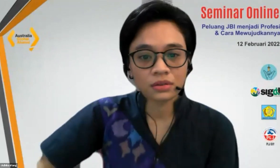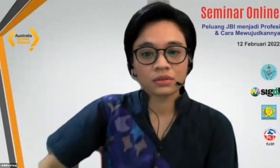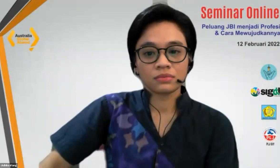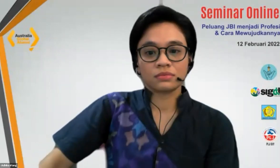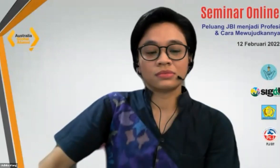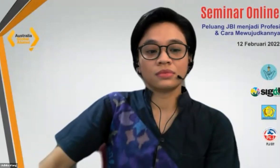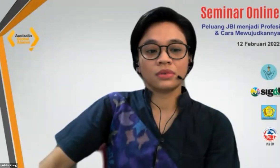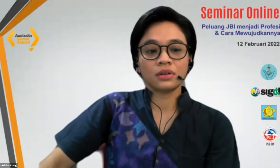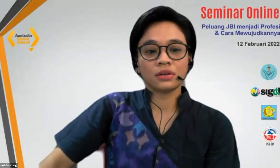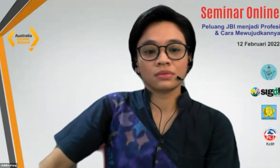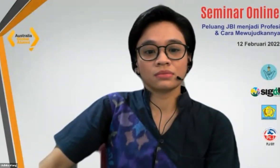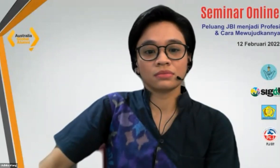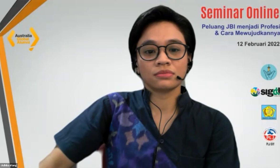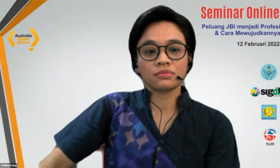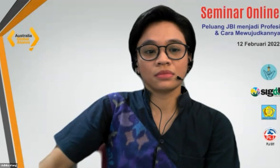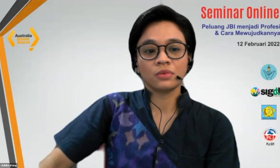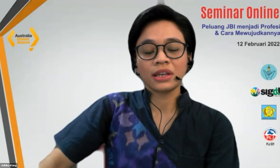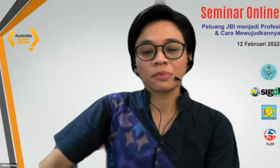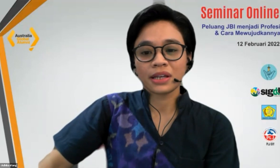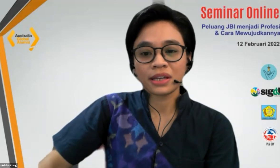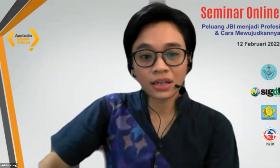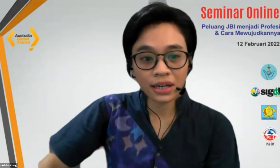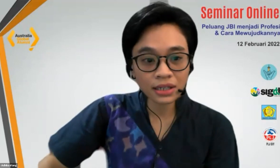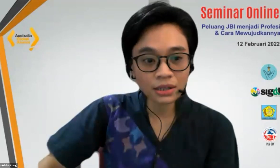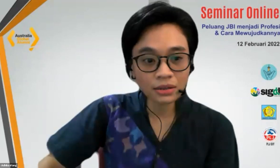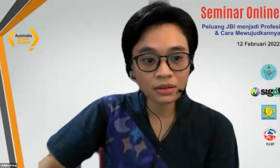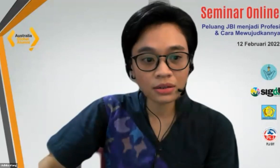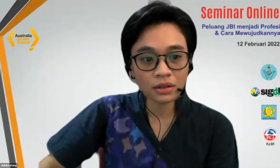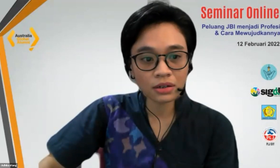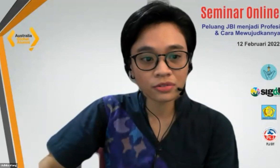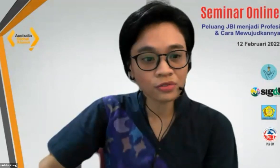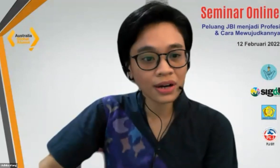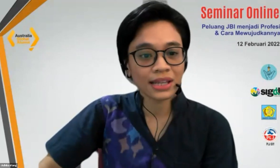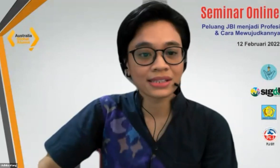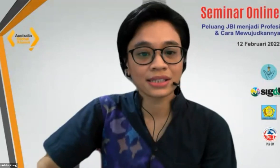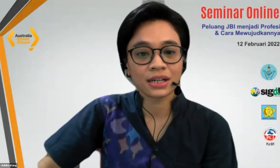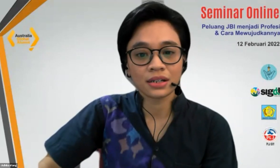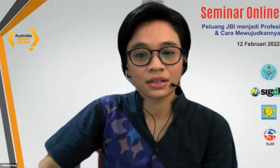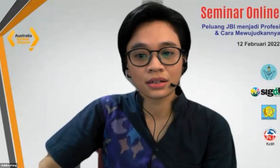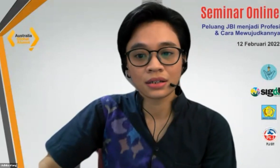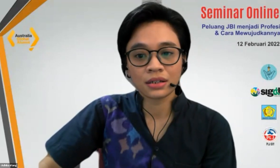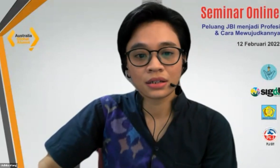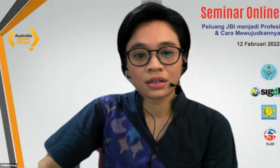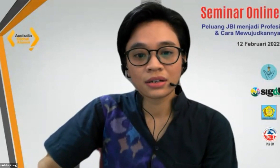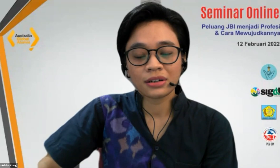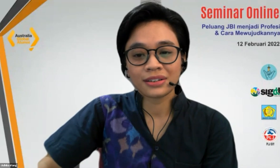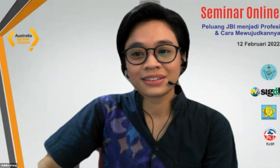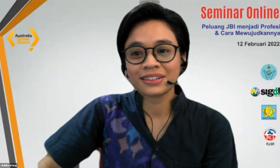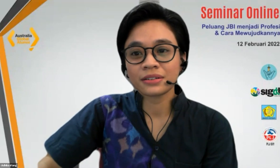eh kini pertanyaan dari what Mesir